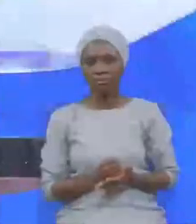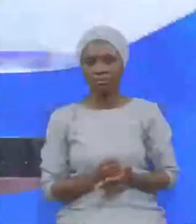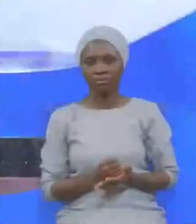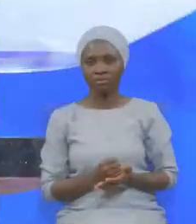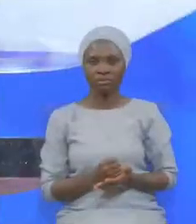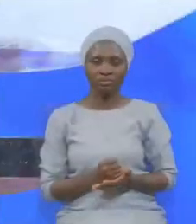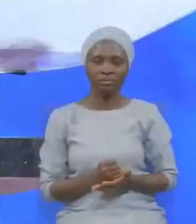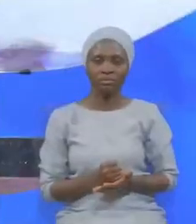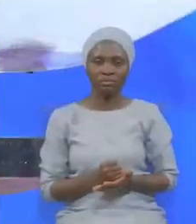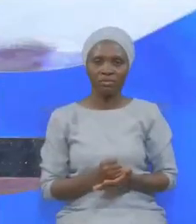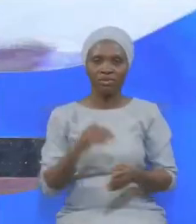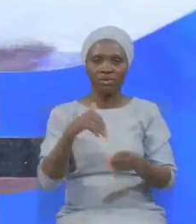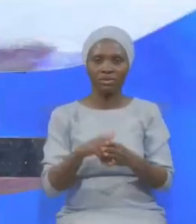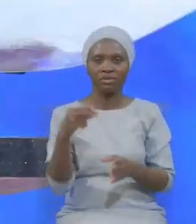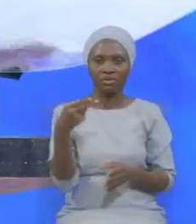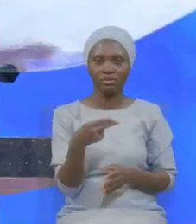Nous allons aux Hébreux,